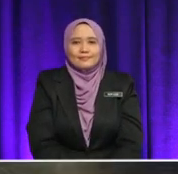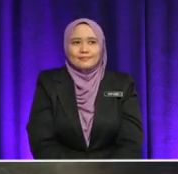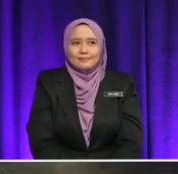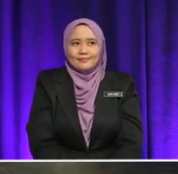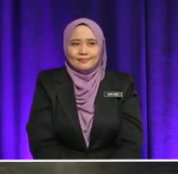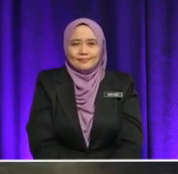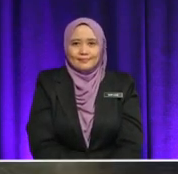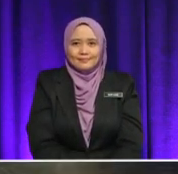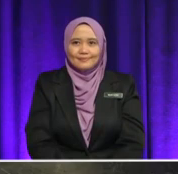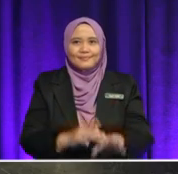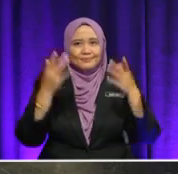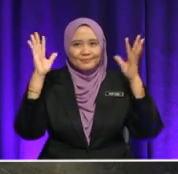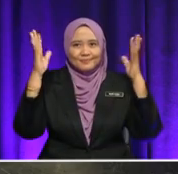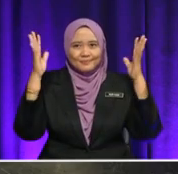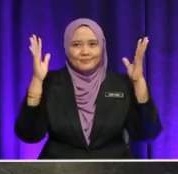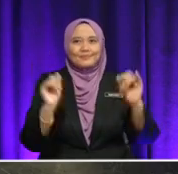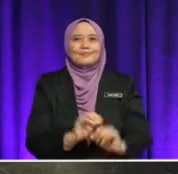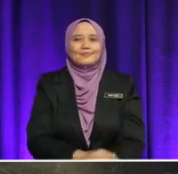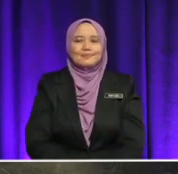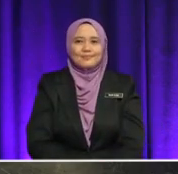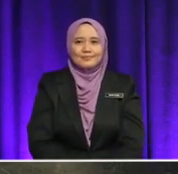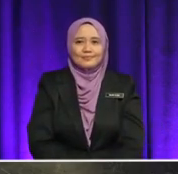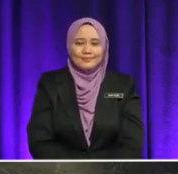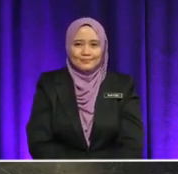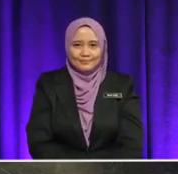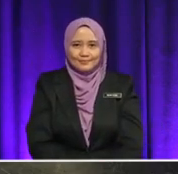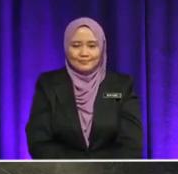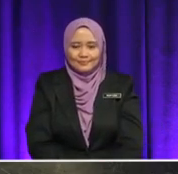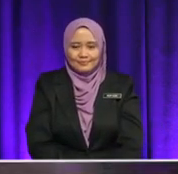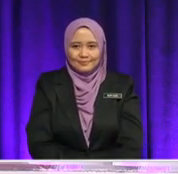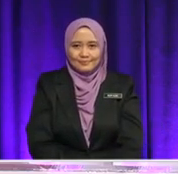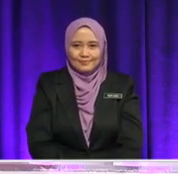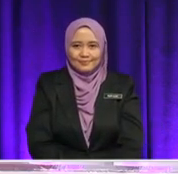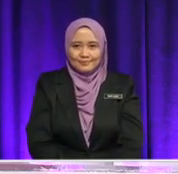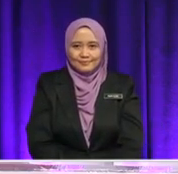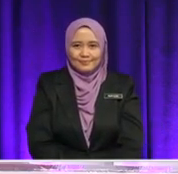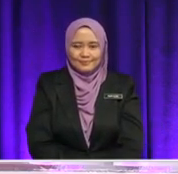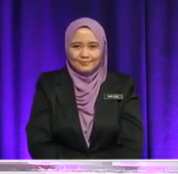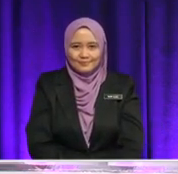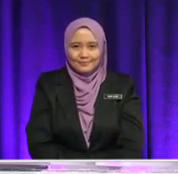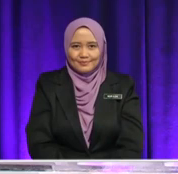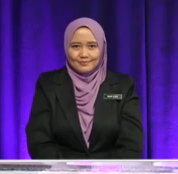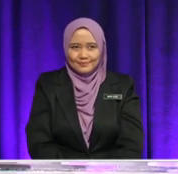nyalain Wah oke dua bintang ya Eh Tuan pengisi majelis